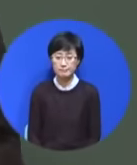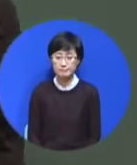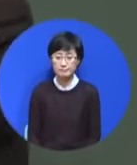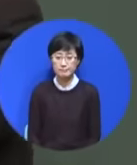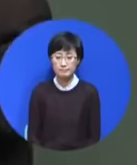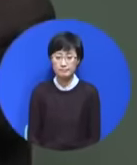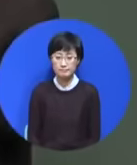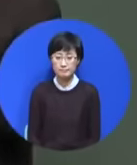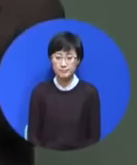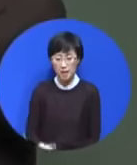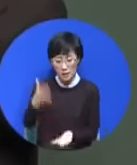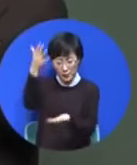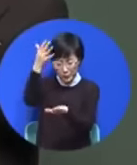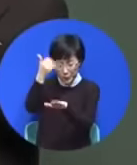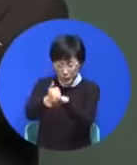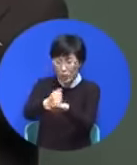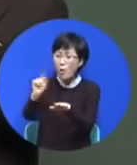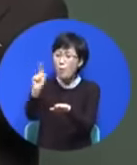겁니다